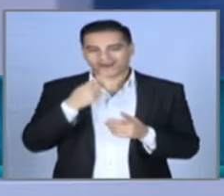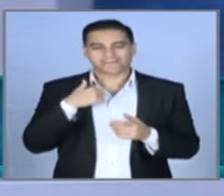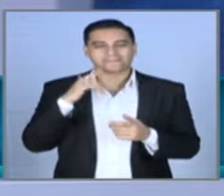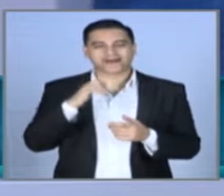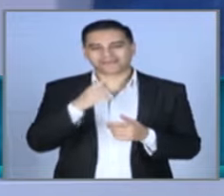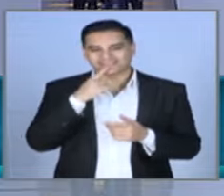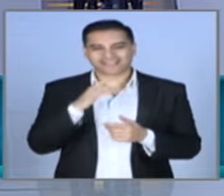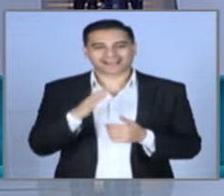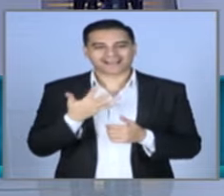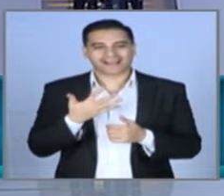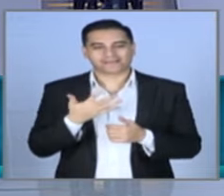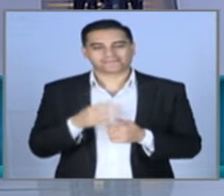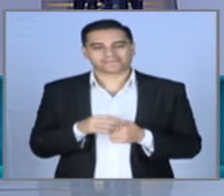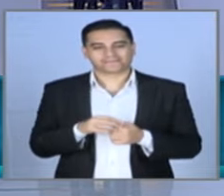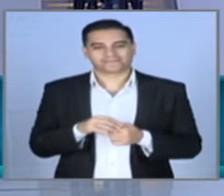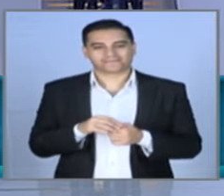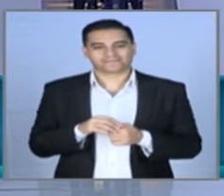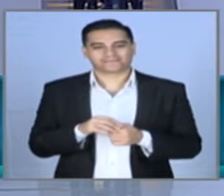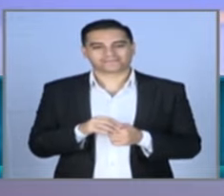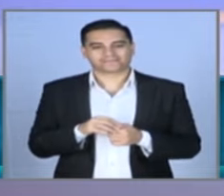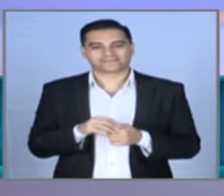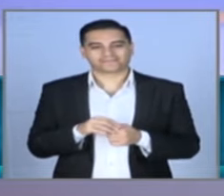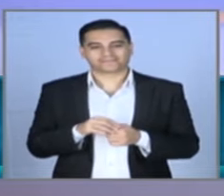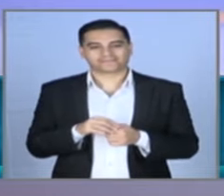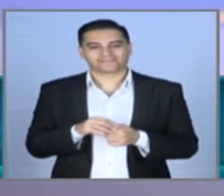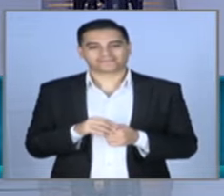قلت لمراتك بحبك كان سنة كام؟